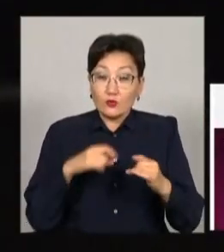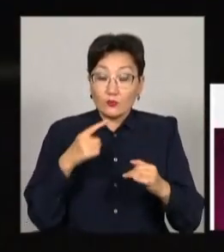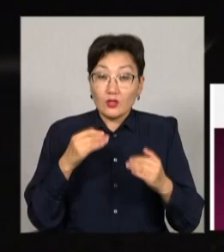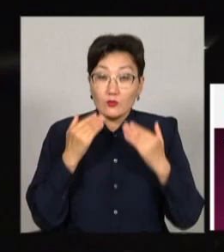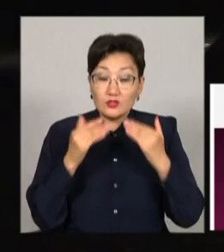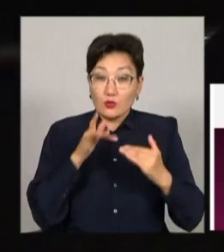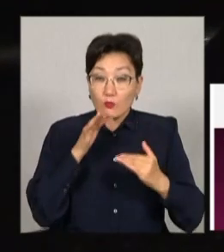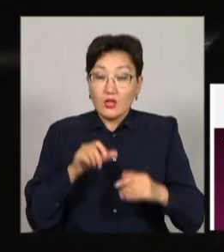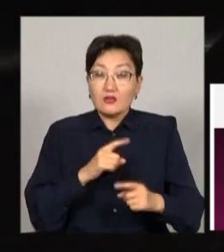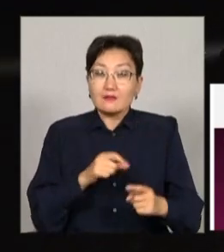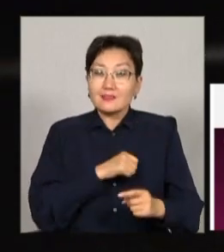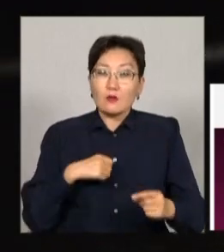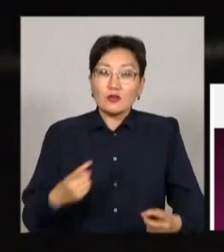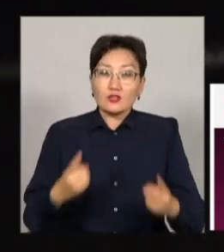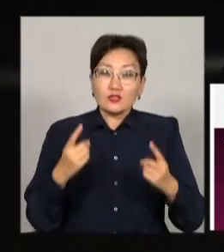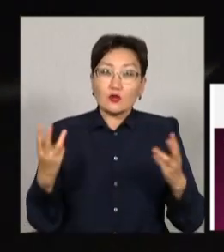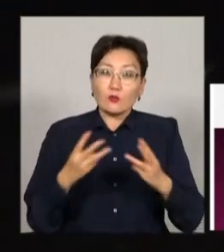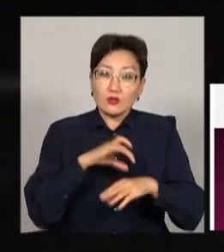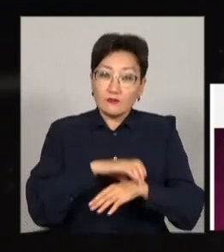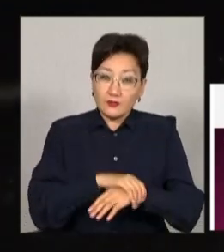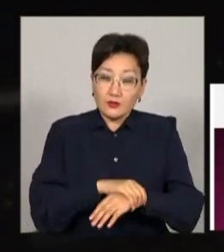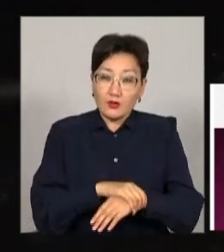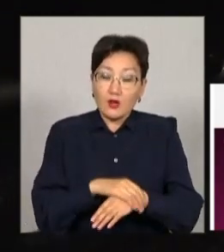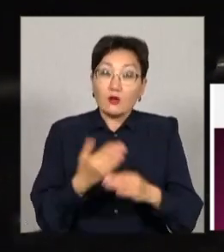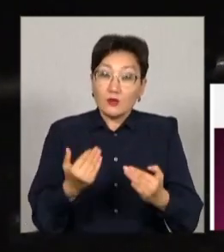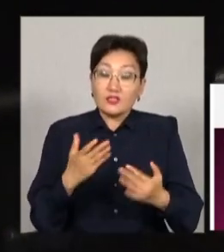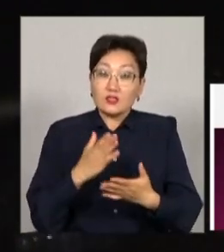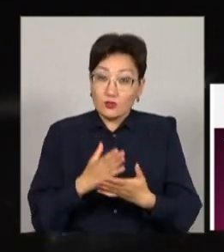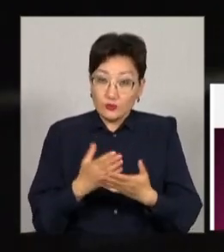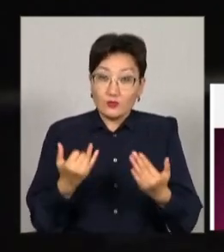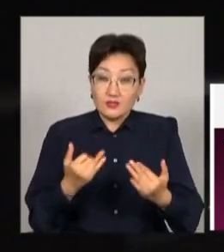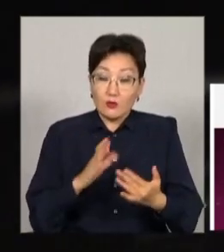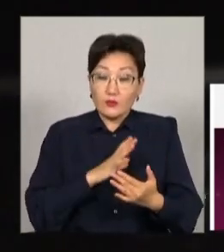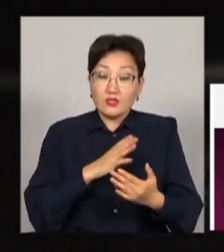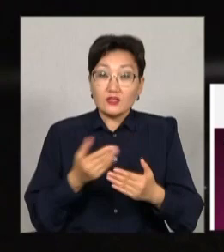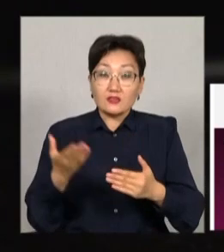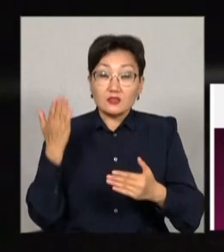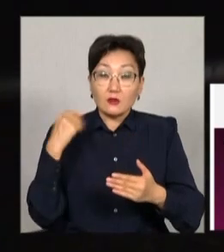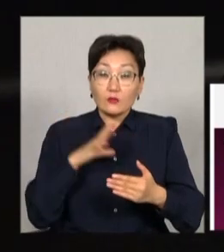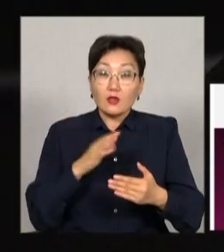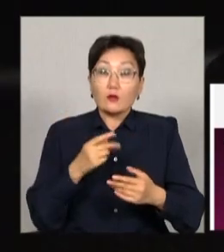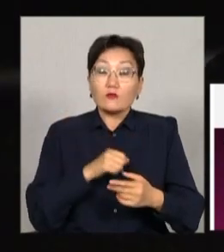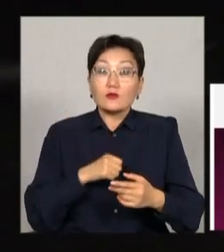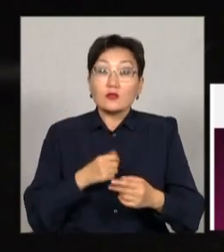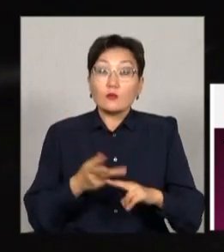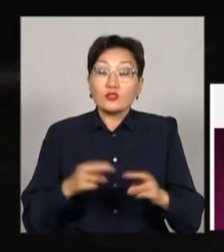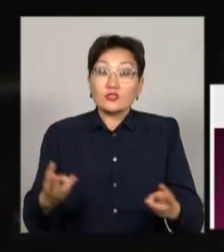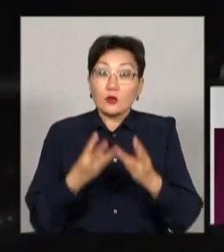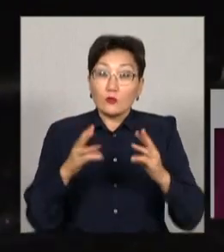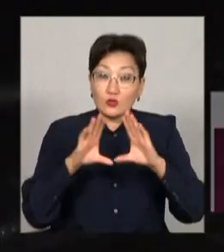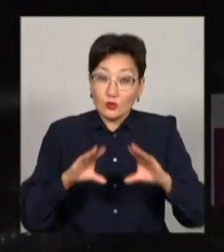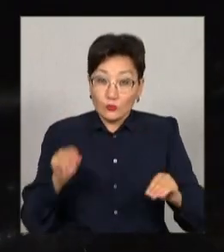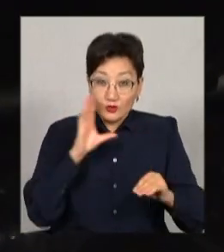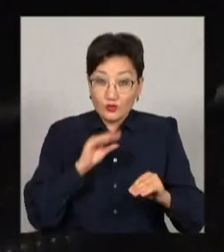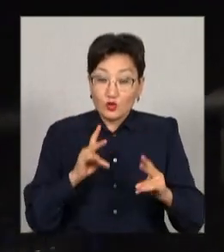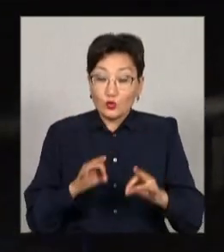соңғы уақытта болған ең ірі өрт оқиғаларының бірінде тұрмыз қазір. Жаңа ғана көз алдымызда бұл өртті ауыздықтап